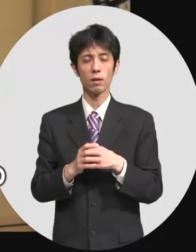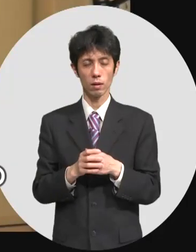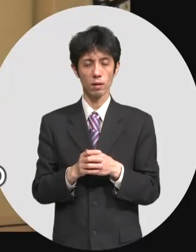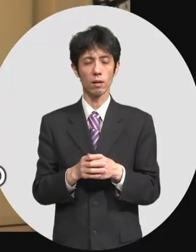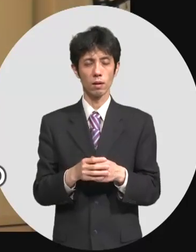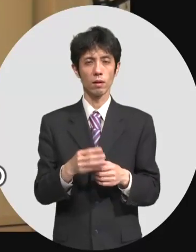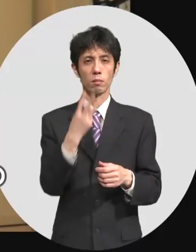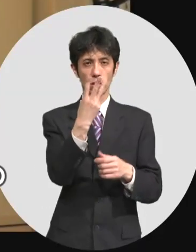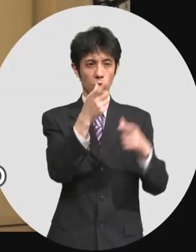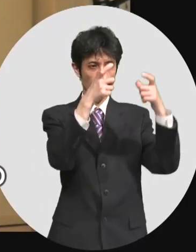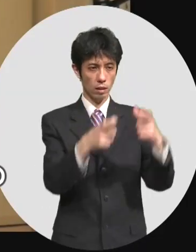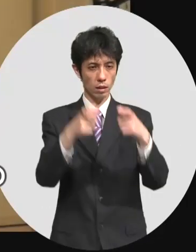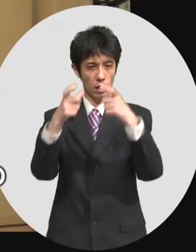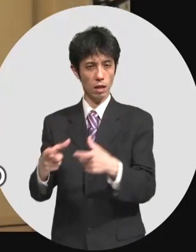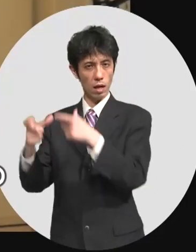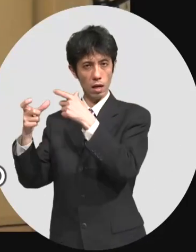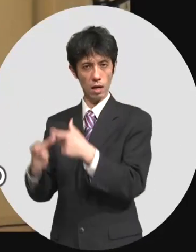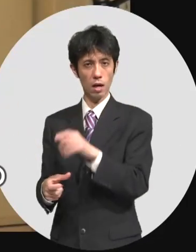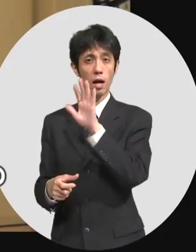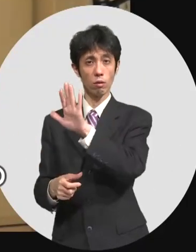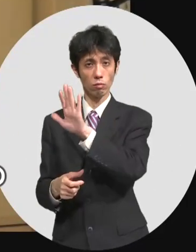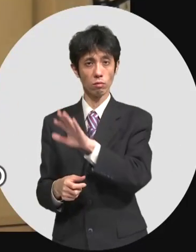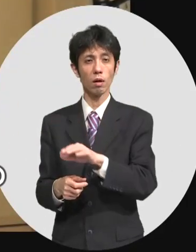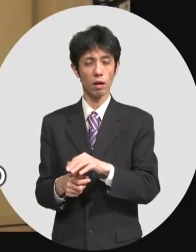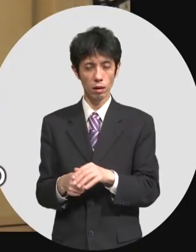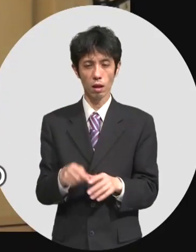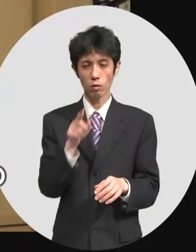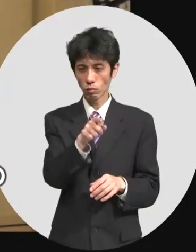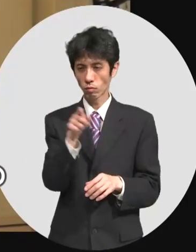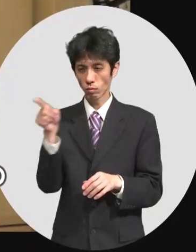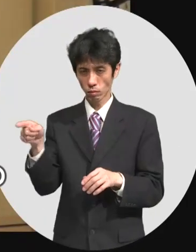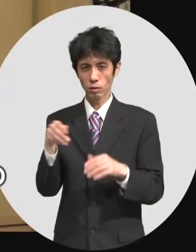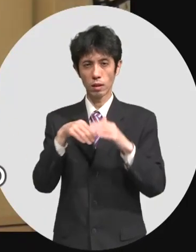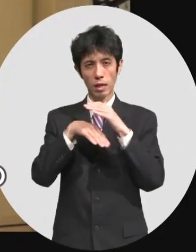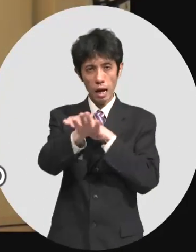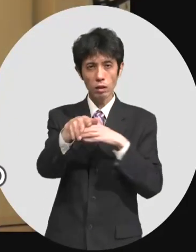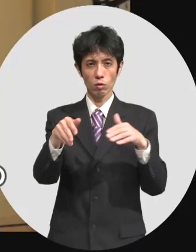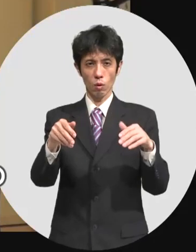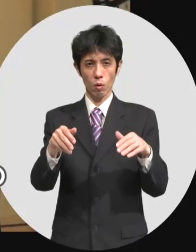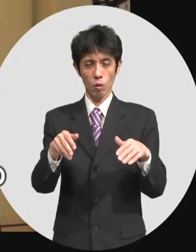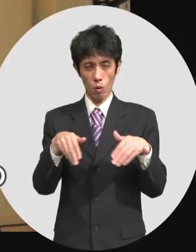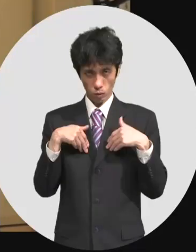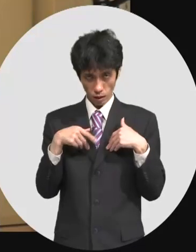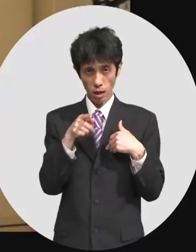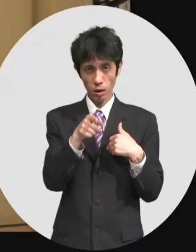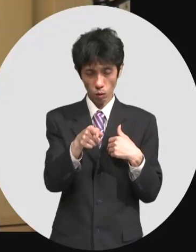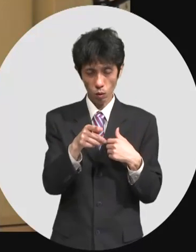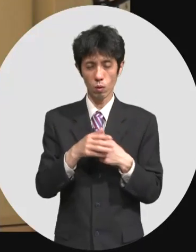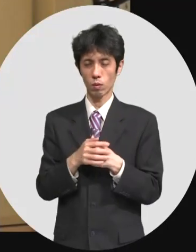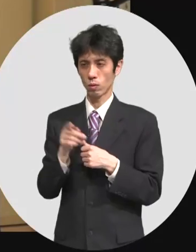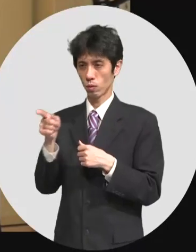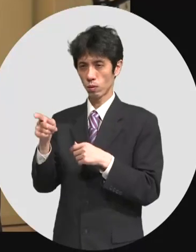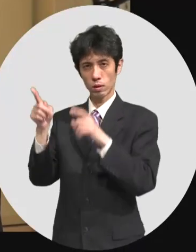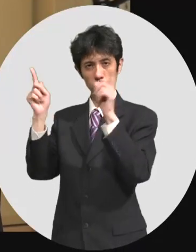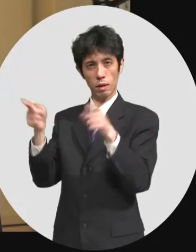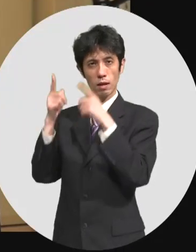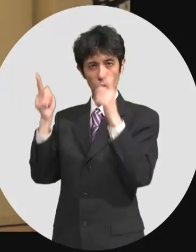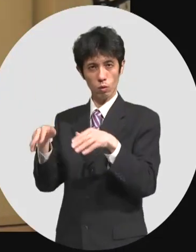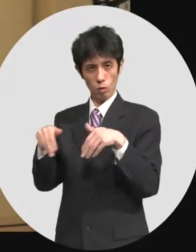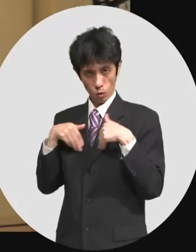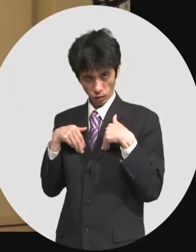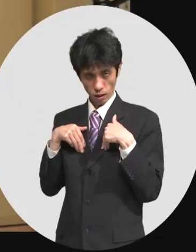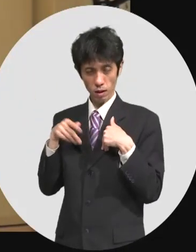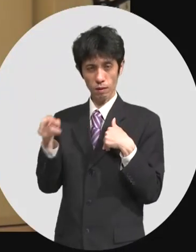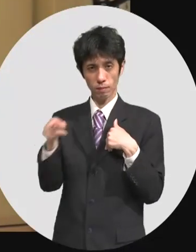のあるうちの2つの柱、外出の自粛の要請とイベントの開催自粛の要請につきましては